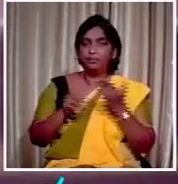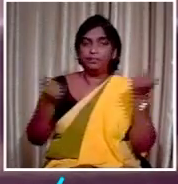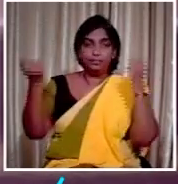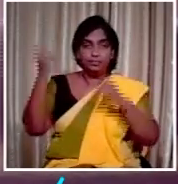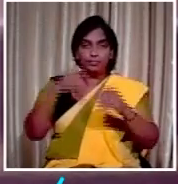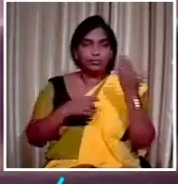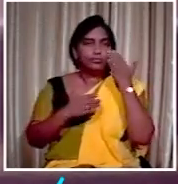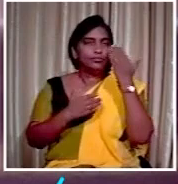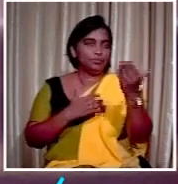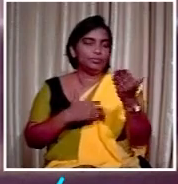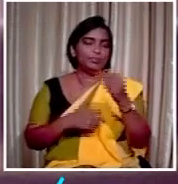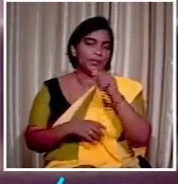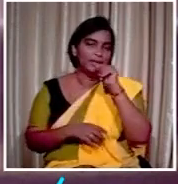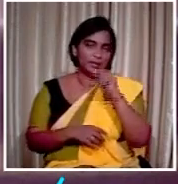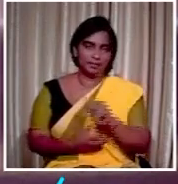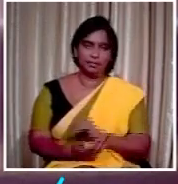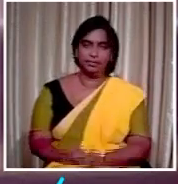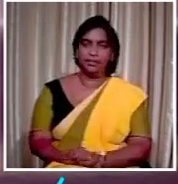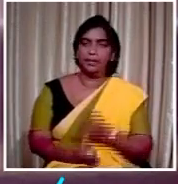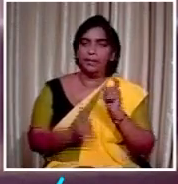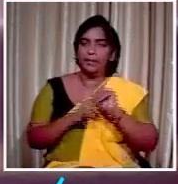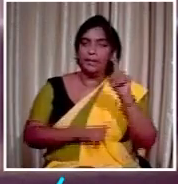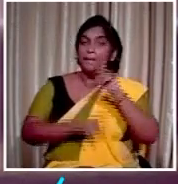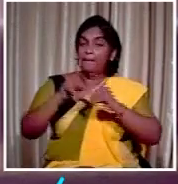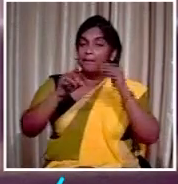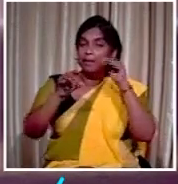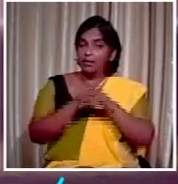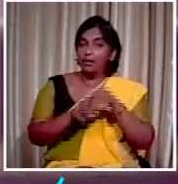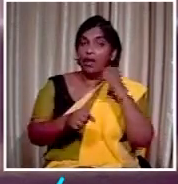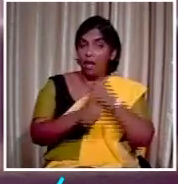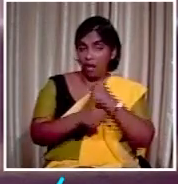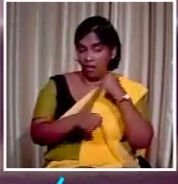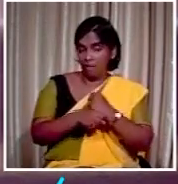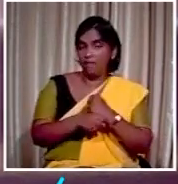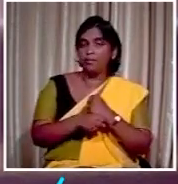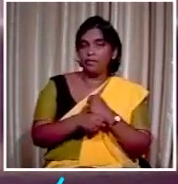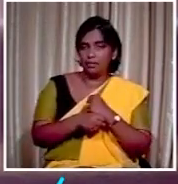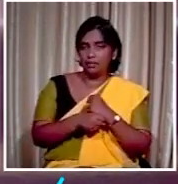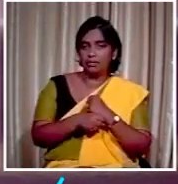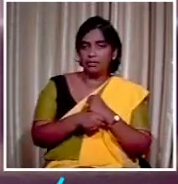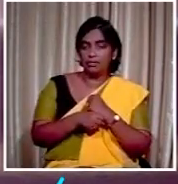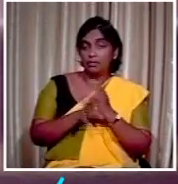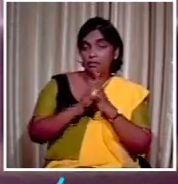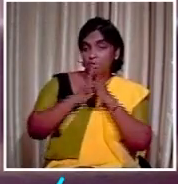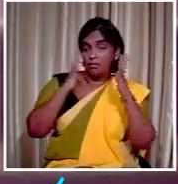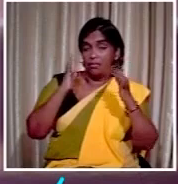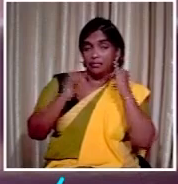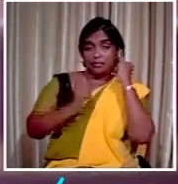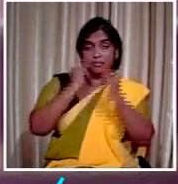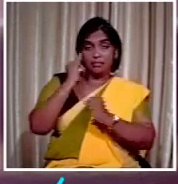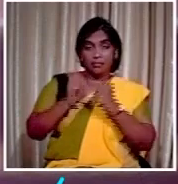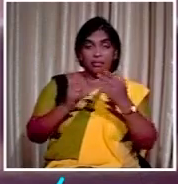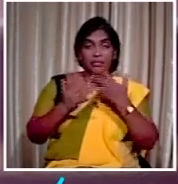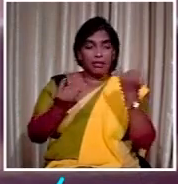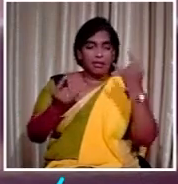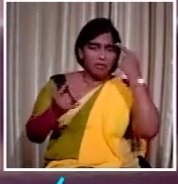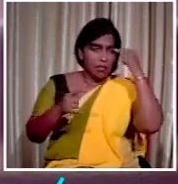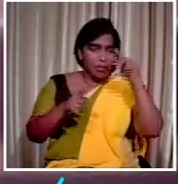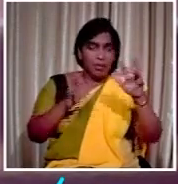सहभागित्वयेन पैदिलो पेनो मे पार्लिमेंतुव तुल आंडुवक साल चोदना राशियकट मूणु देन